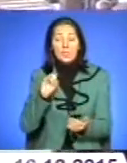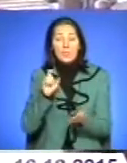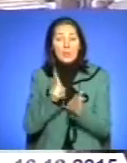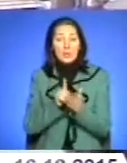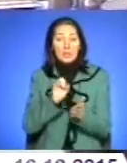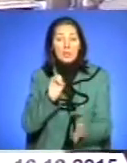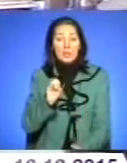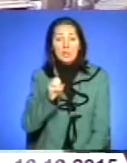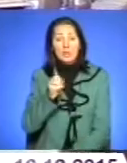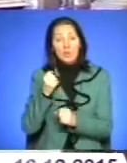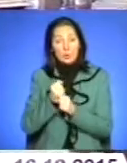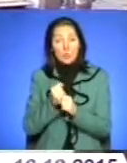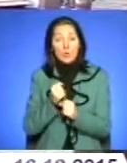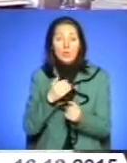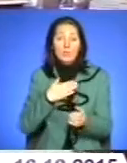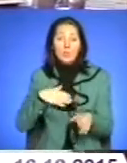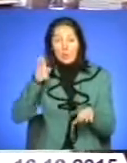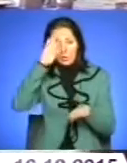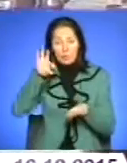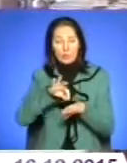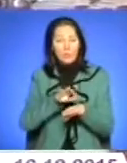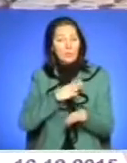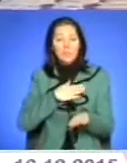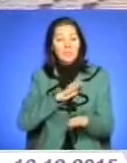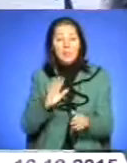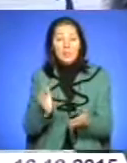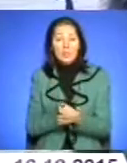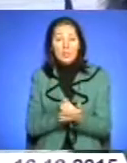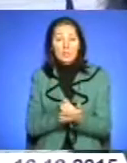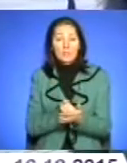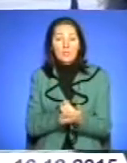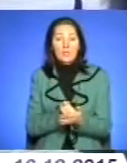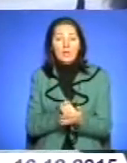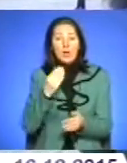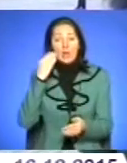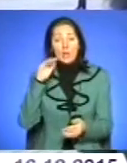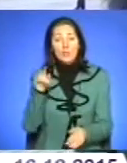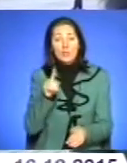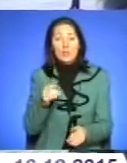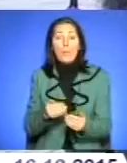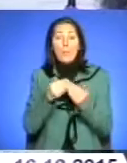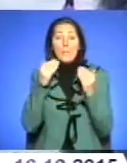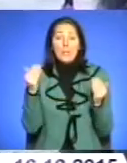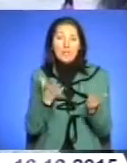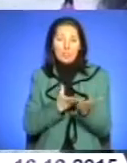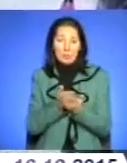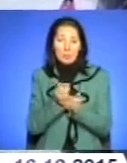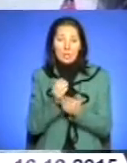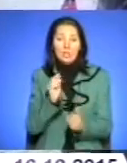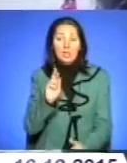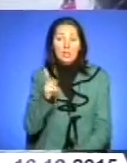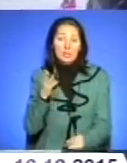і робота, і ми з чоловіком, у нас не виходить. Краще, щоб більше платили, ніж ці